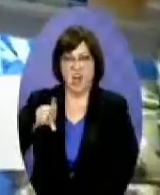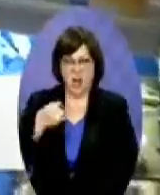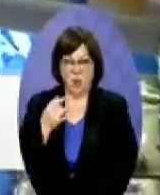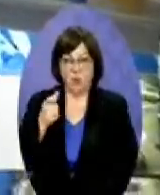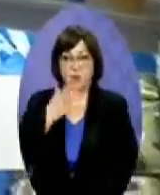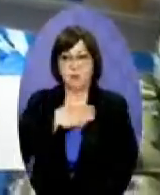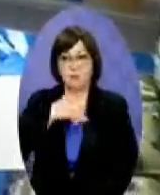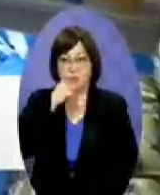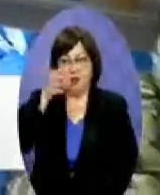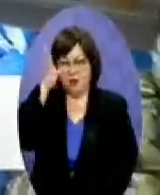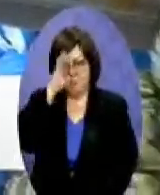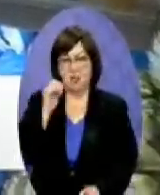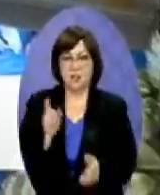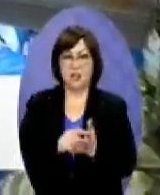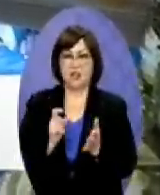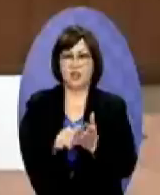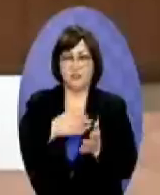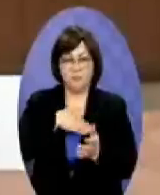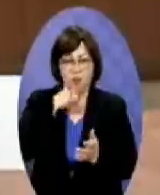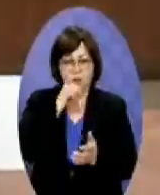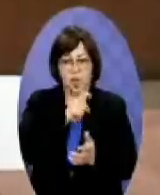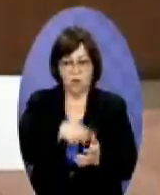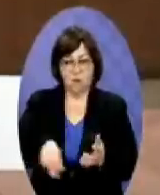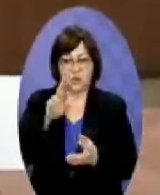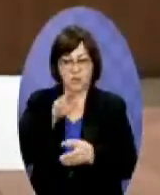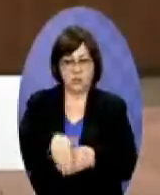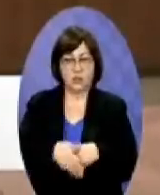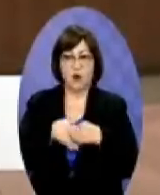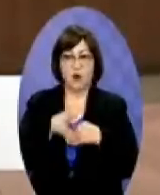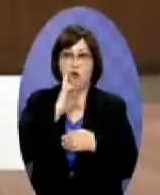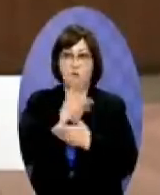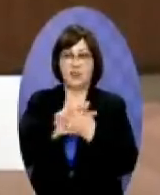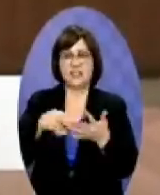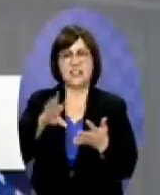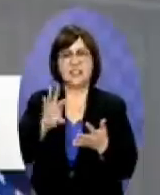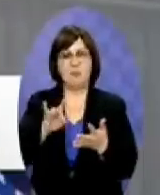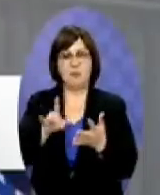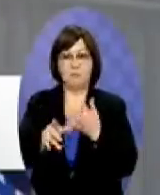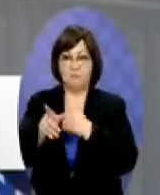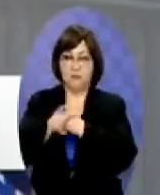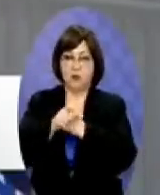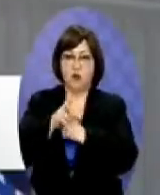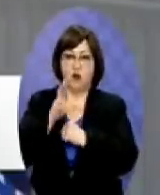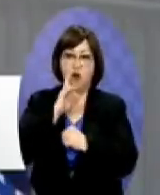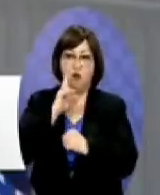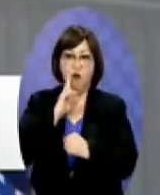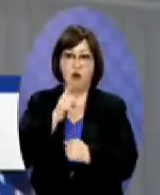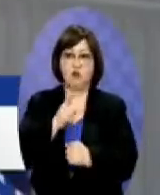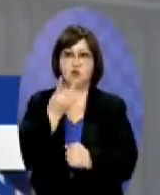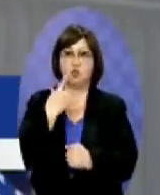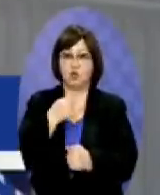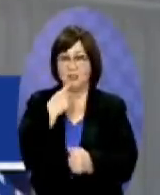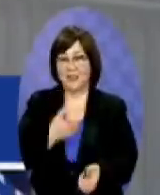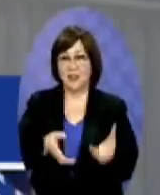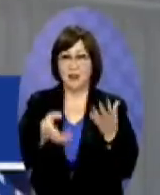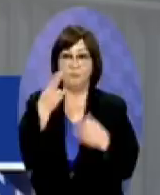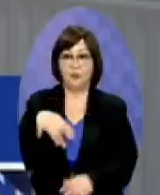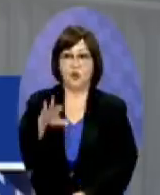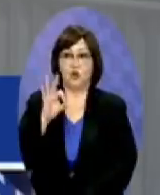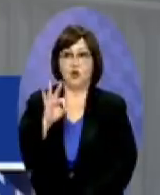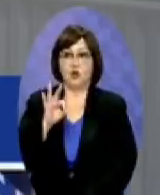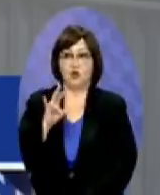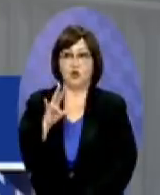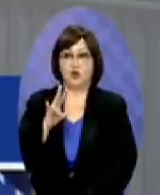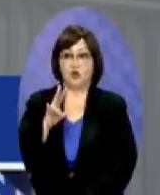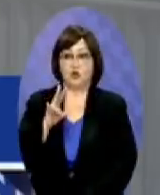хүнсийг ямар шалгуураар авах талаар мэрэгжлийн хоол зүйч ийхүү тайлбарлаж байна. За тухайлах юм бол одоо Danone брэндийн Activia тархан дотор Bifido